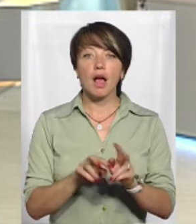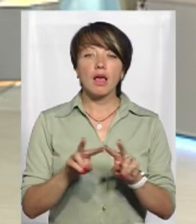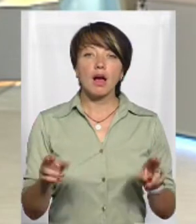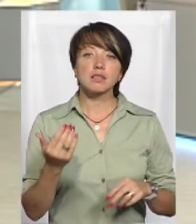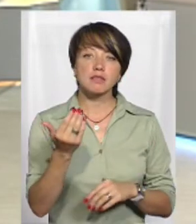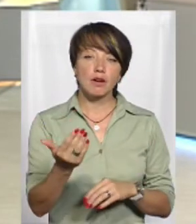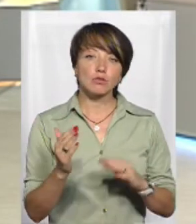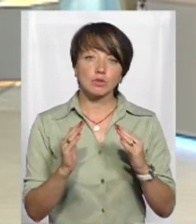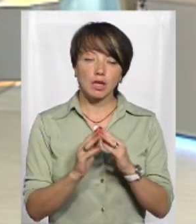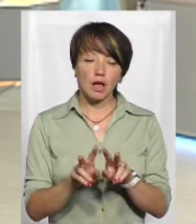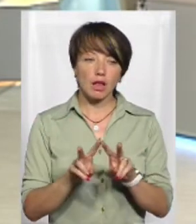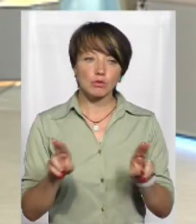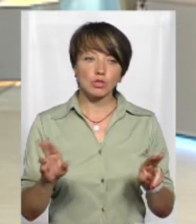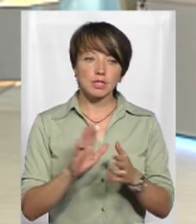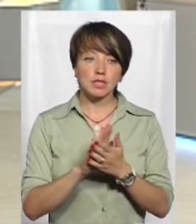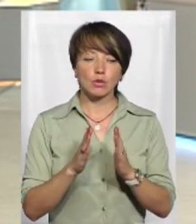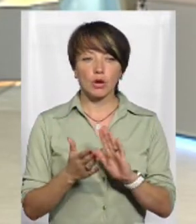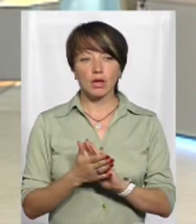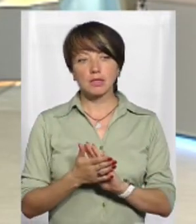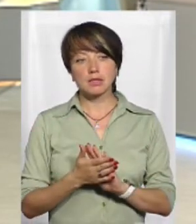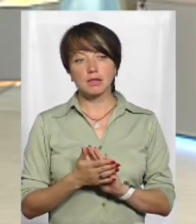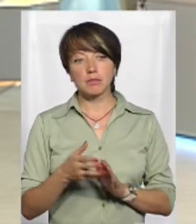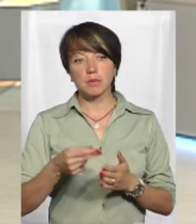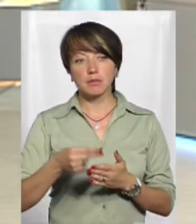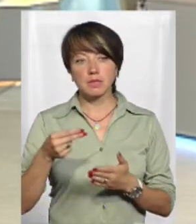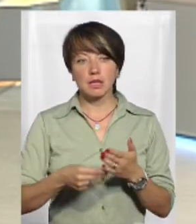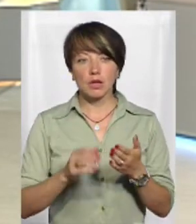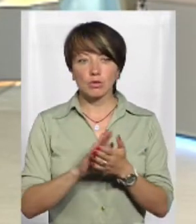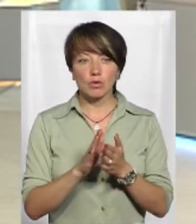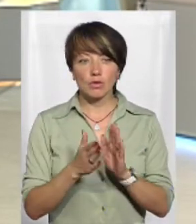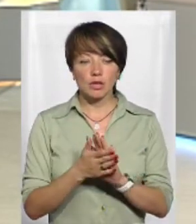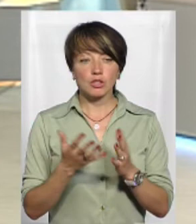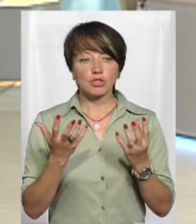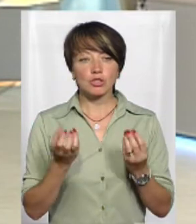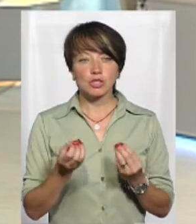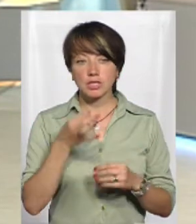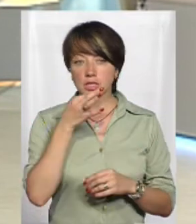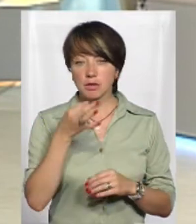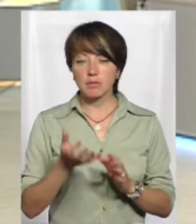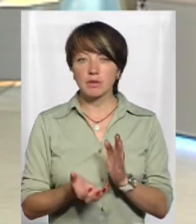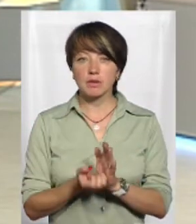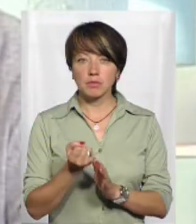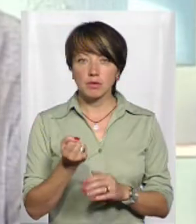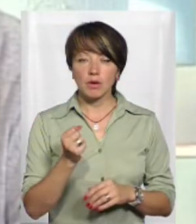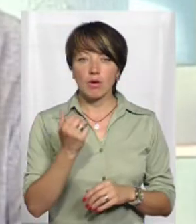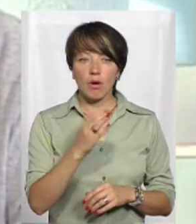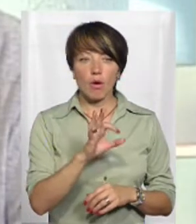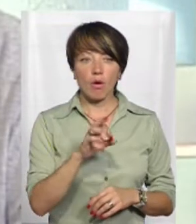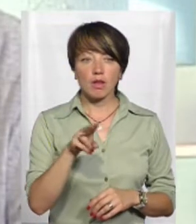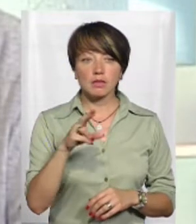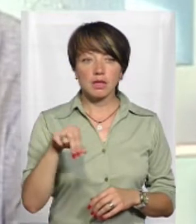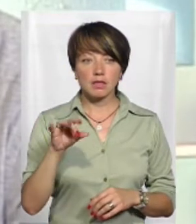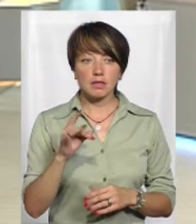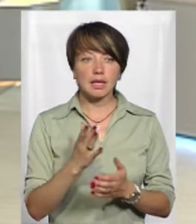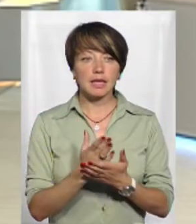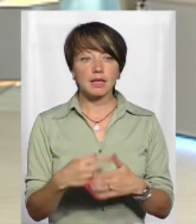була ситуація, теж пайовики підписали договори. Я ще би назвала, підтримую думку пана Олександра,